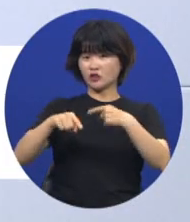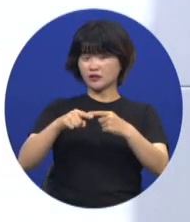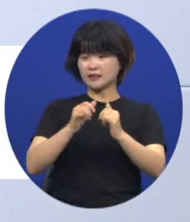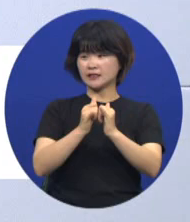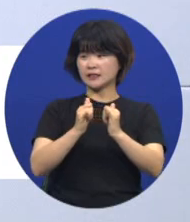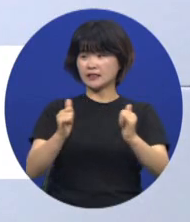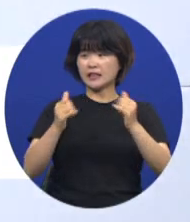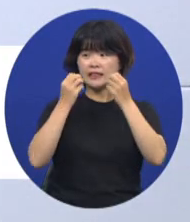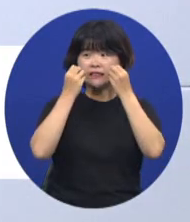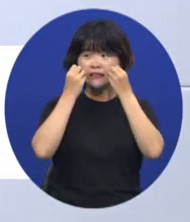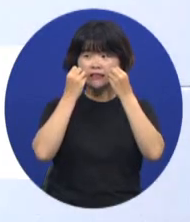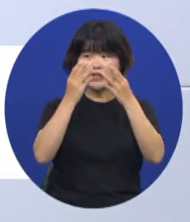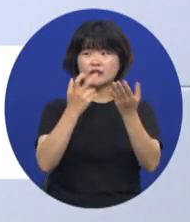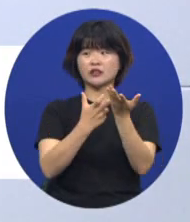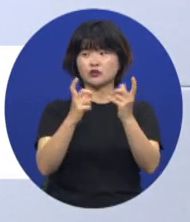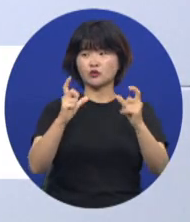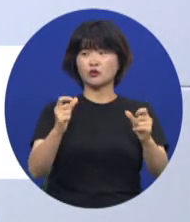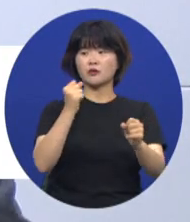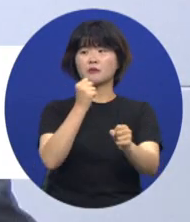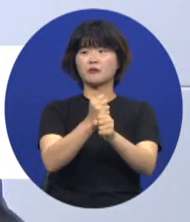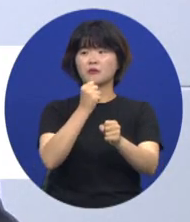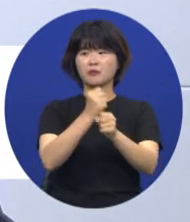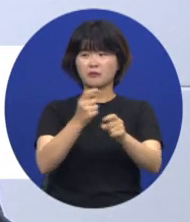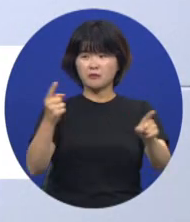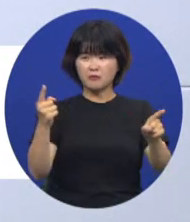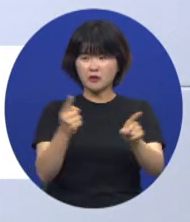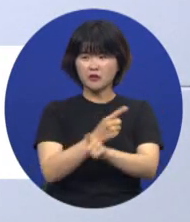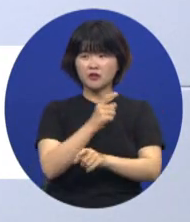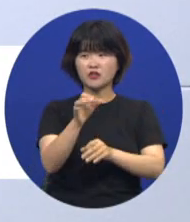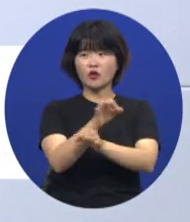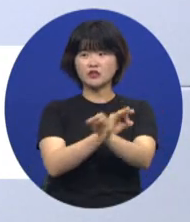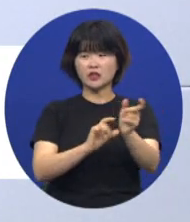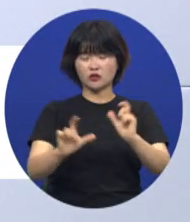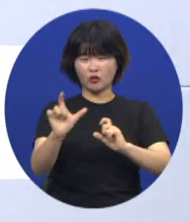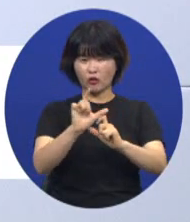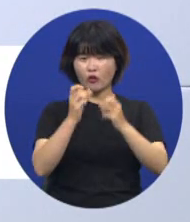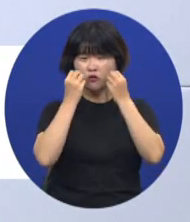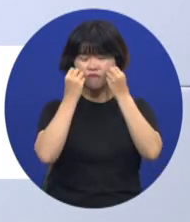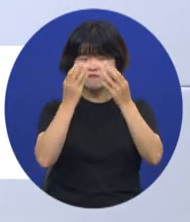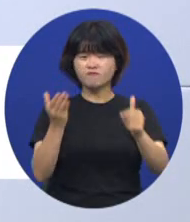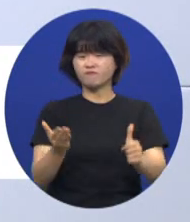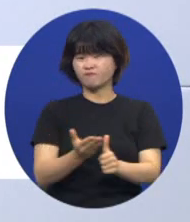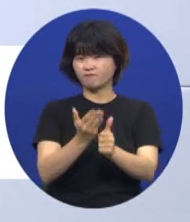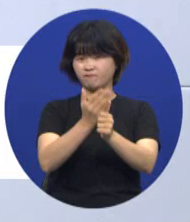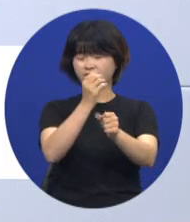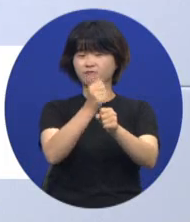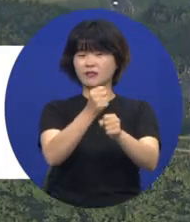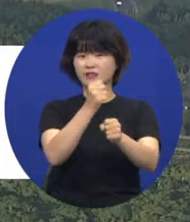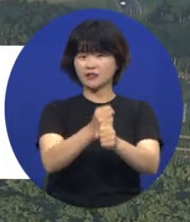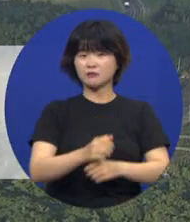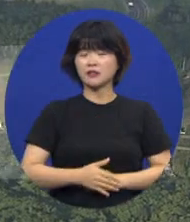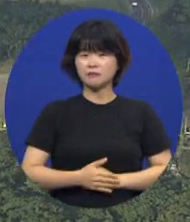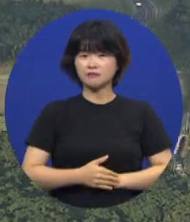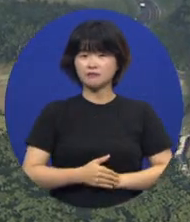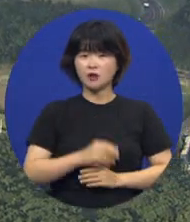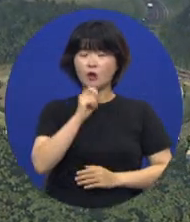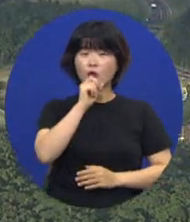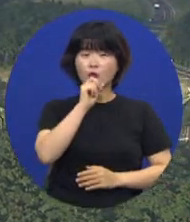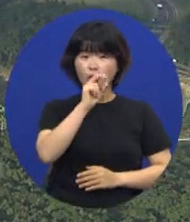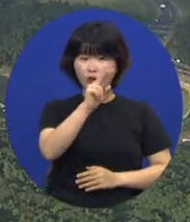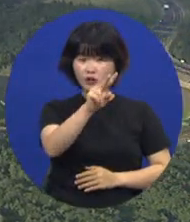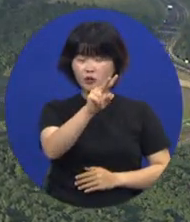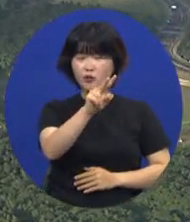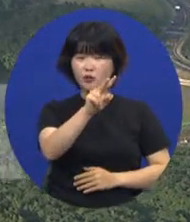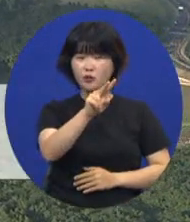통해서 새로운 제주를 바꿔내고 경제적으로 새로운 성장을 일궈내겠습니다. 원희룡